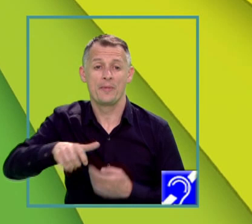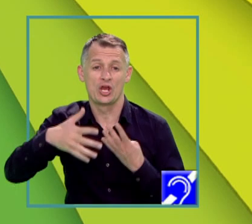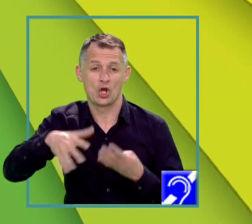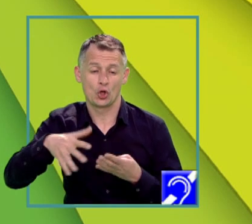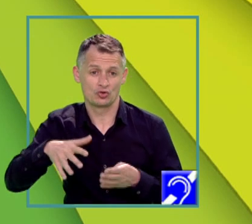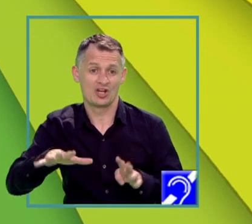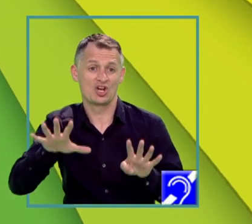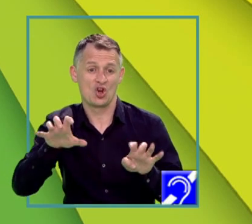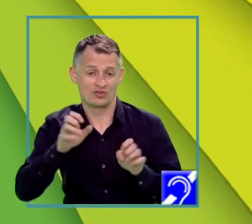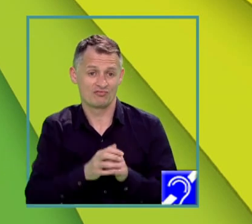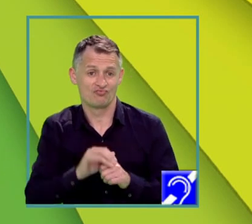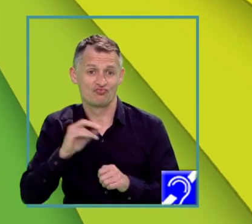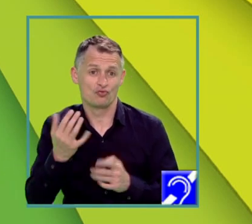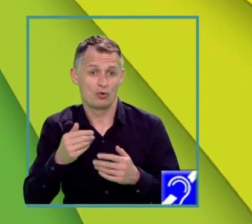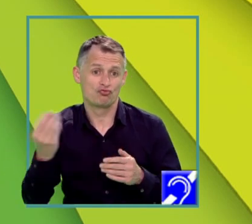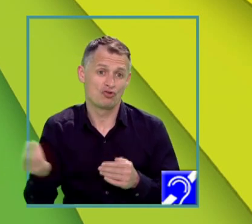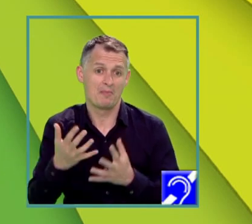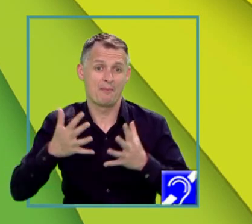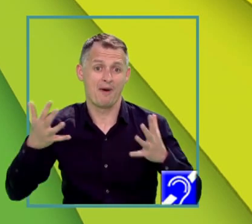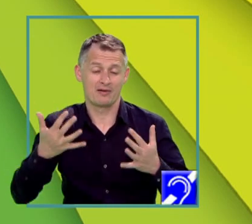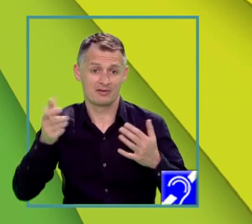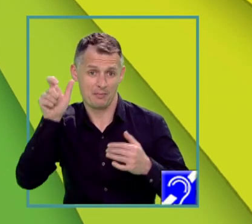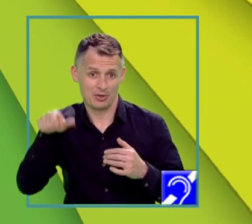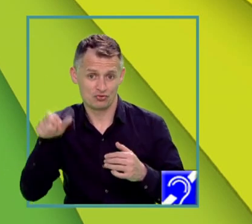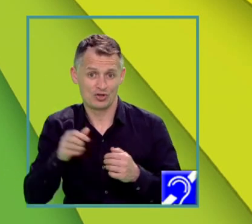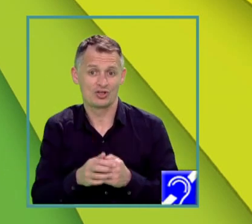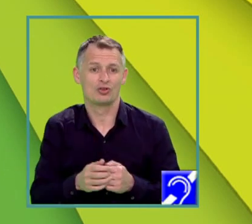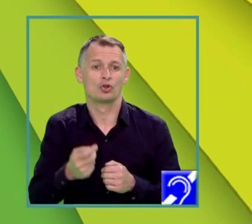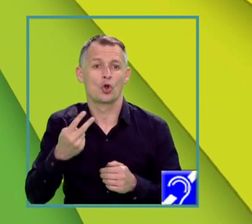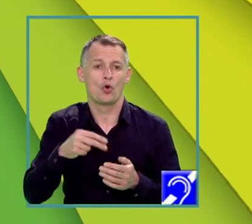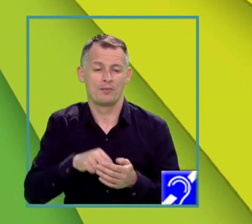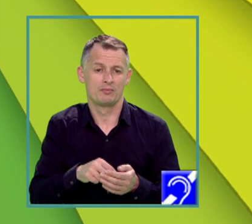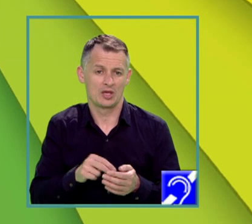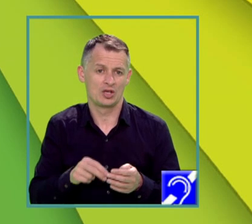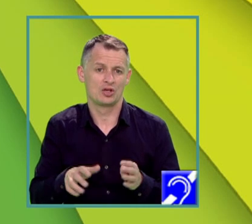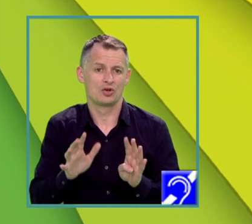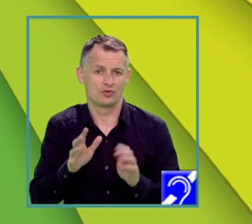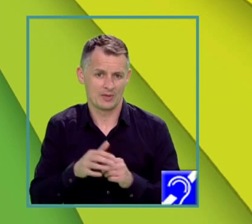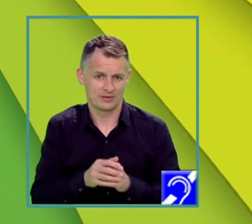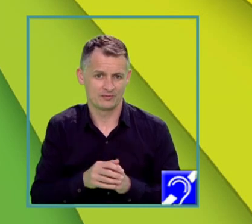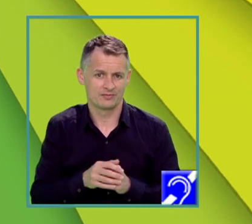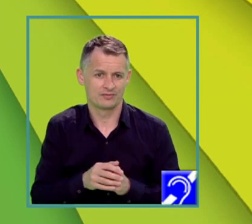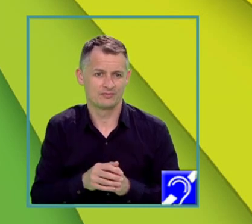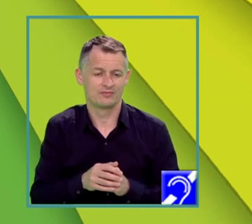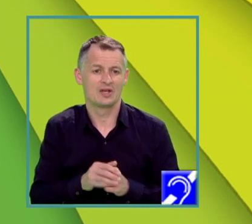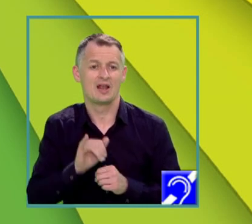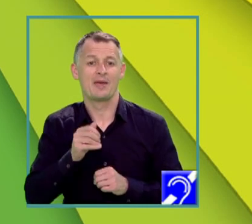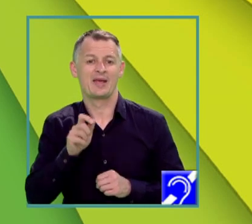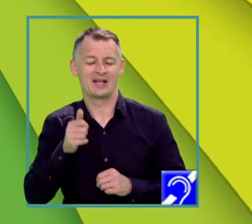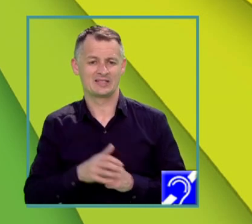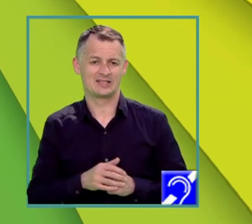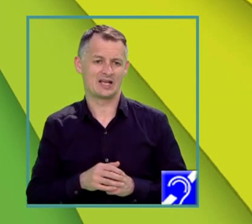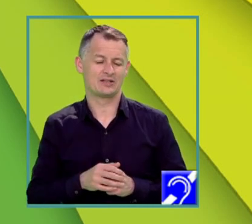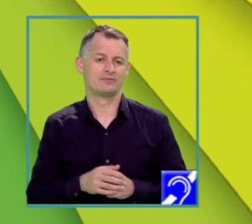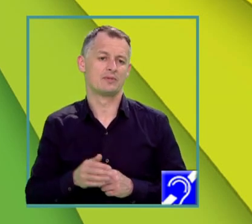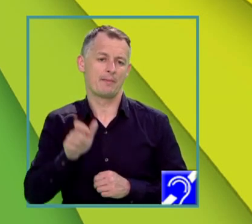număr de imigranți Iată 2019 și ne întâlnim din nou cu un calcul și Atenție că aici vorbim despre